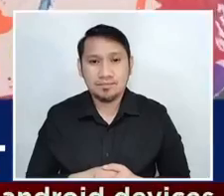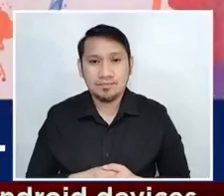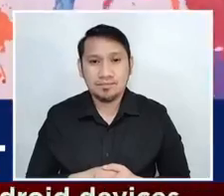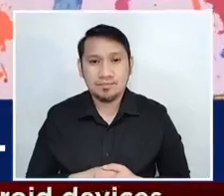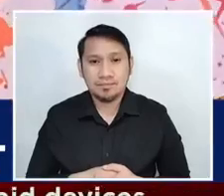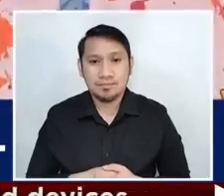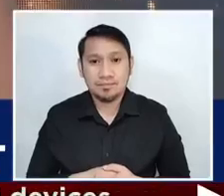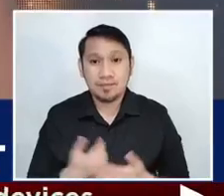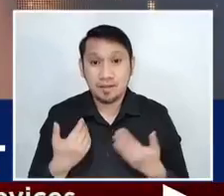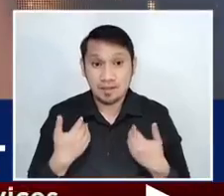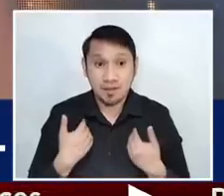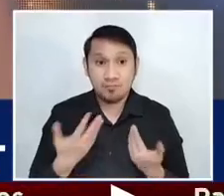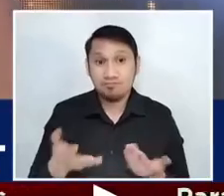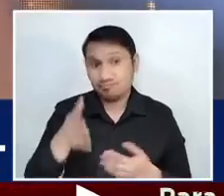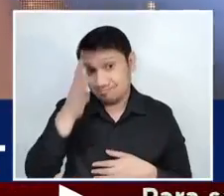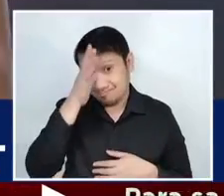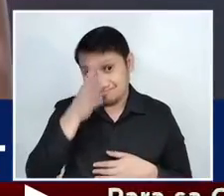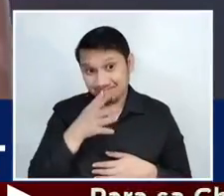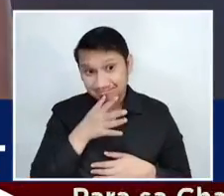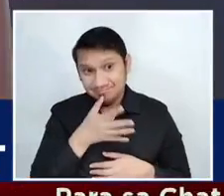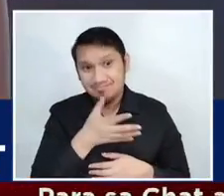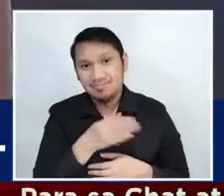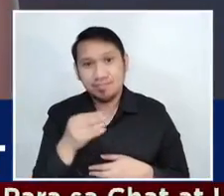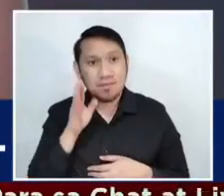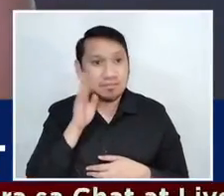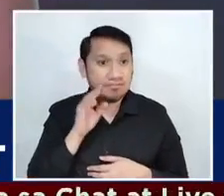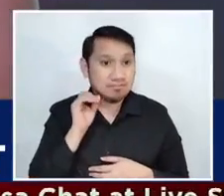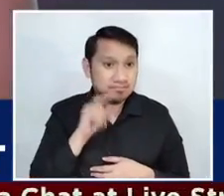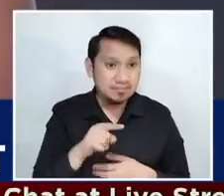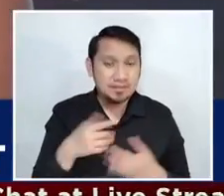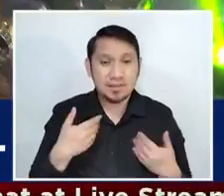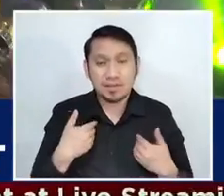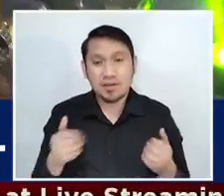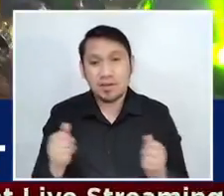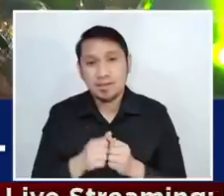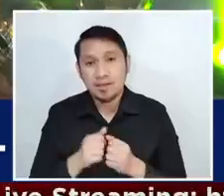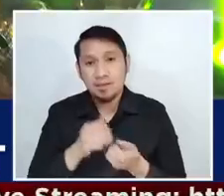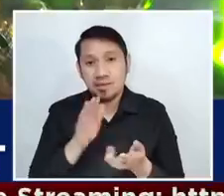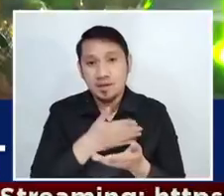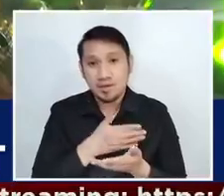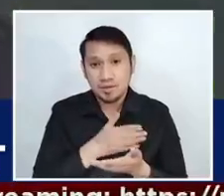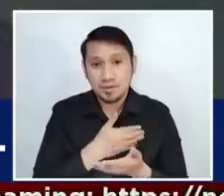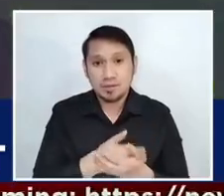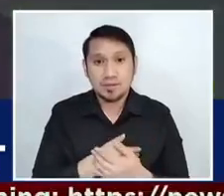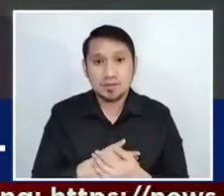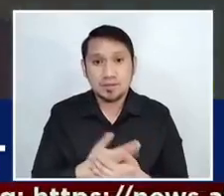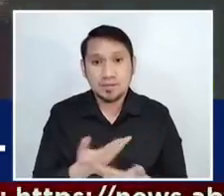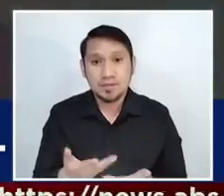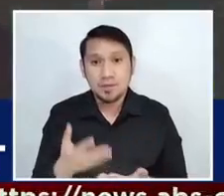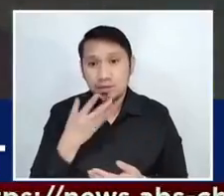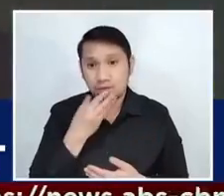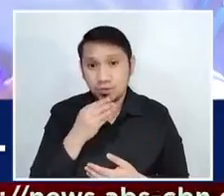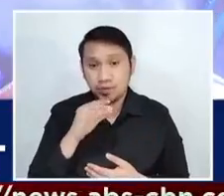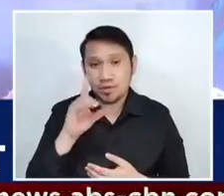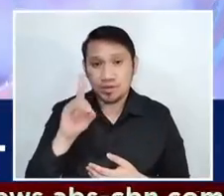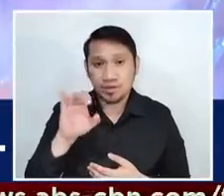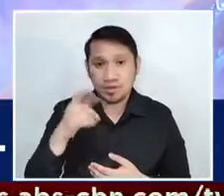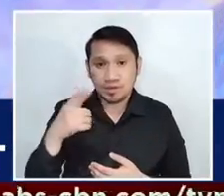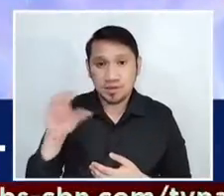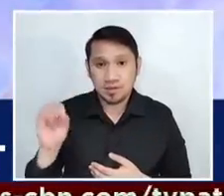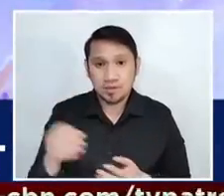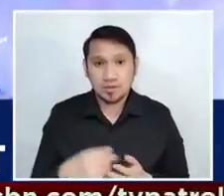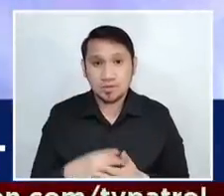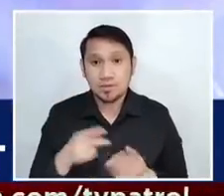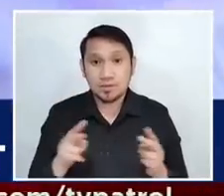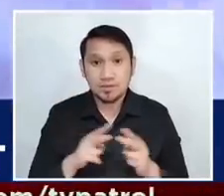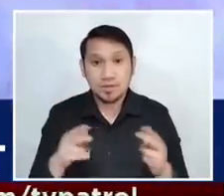Bukod sa mga magulang at mga kapatid niya sina Angelina at Cheska, nakajaming din ni Sam ang kapatid niya sa ama na si Diego Loizaga. Masaya